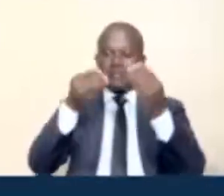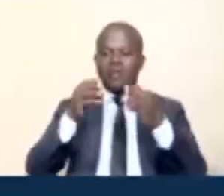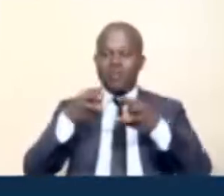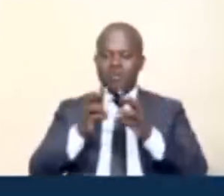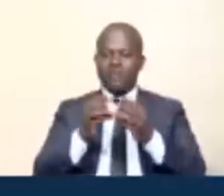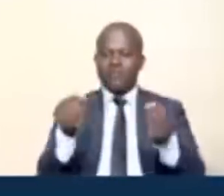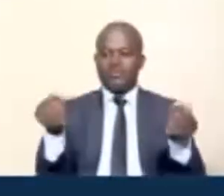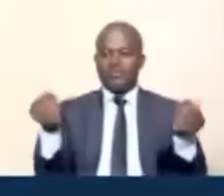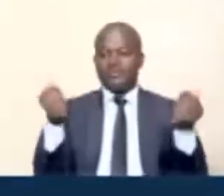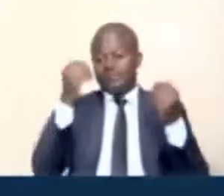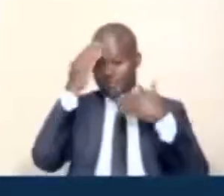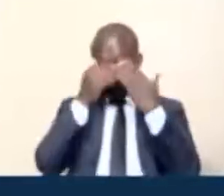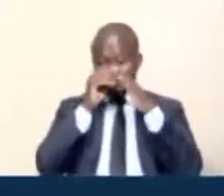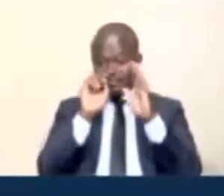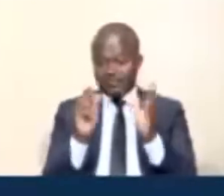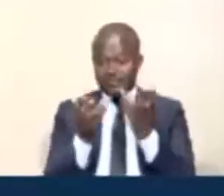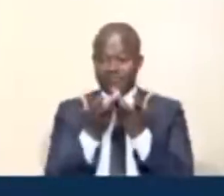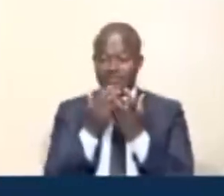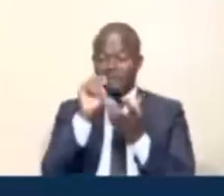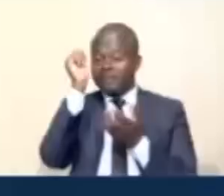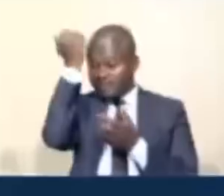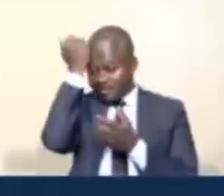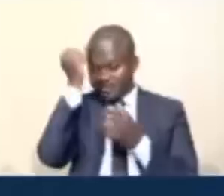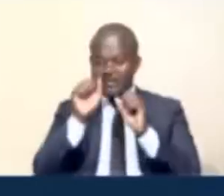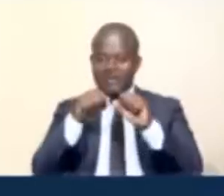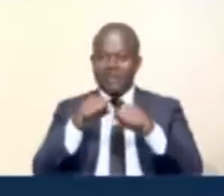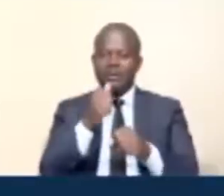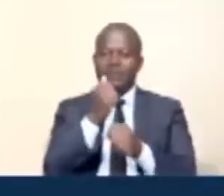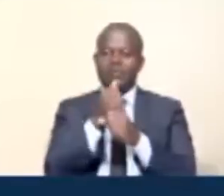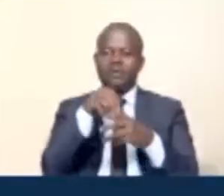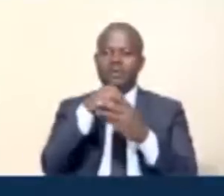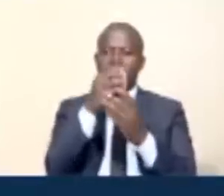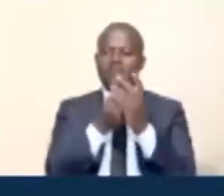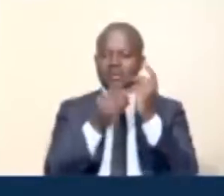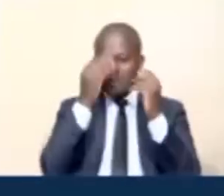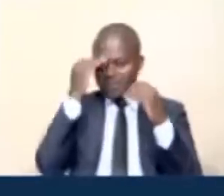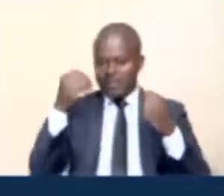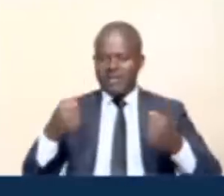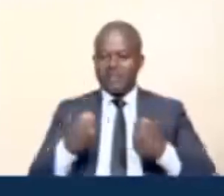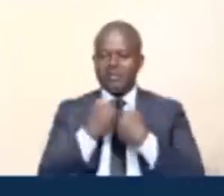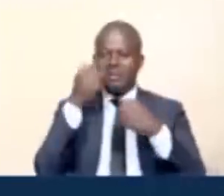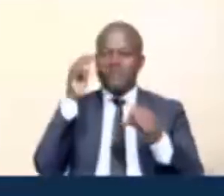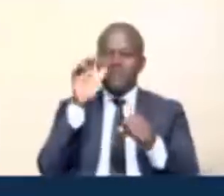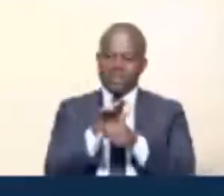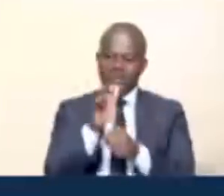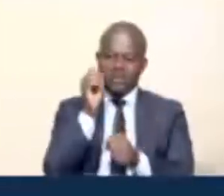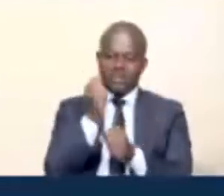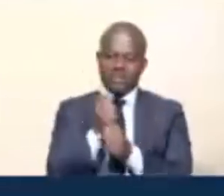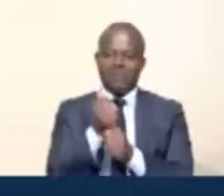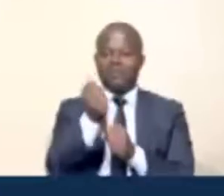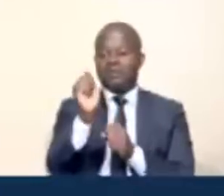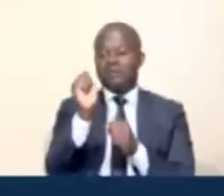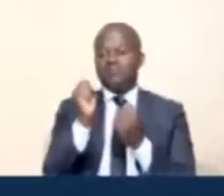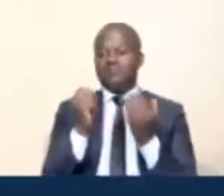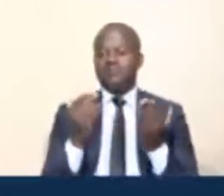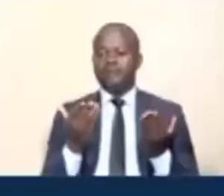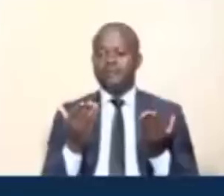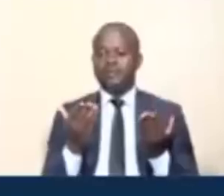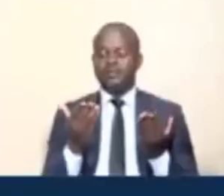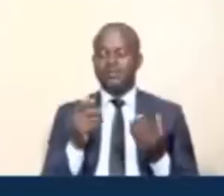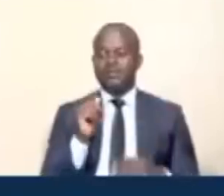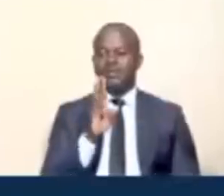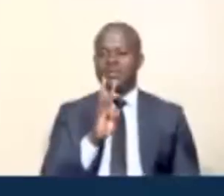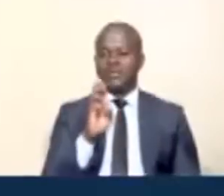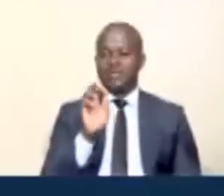w'iki kibazo, kuko ngo ku bijyanye n'ubwishingizi bwa moto bakorera mu gihombo bitewe n'impanuka nyinshi zikunda gukorwa n'ibi binyabiziga. Kwizera